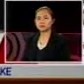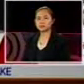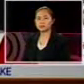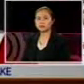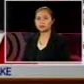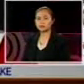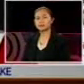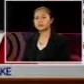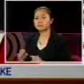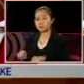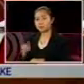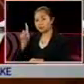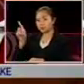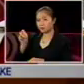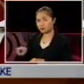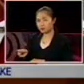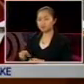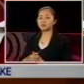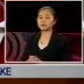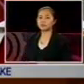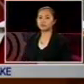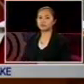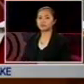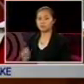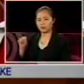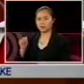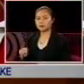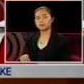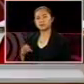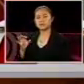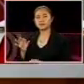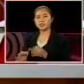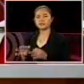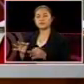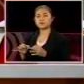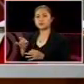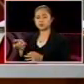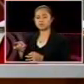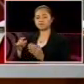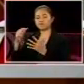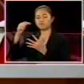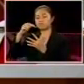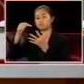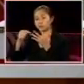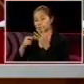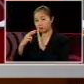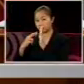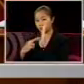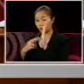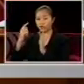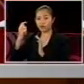Meron lang akong tanong ngayon, Madam Secretary. Yes, Your Honor. Kung yung mga kondisyones ng